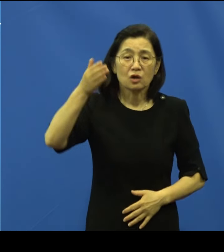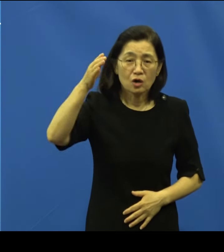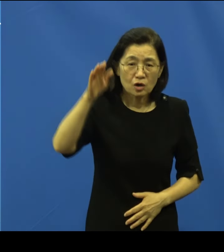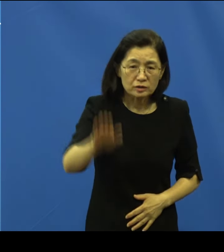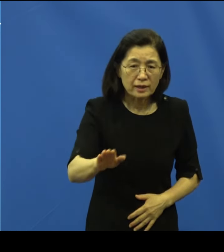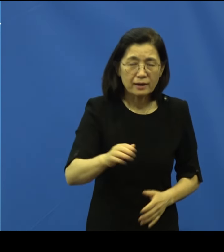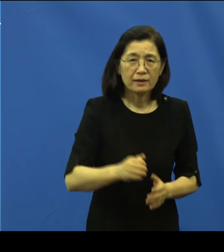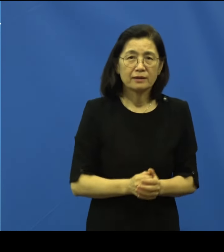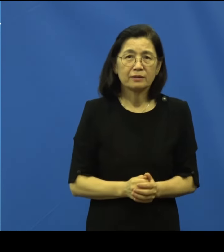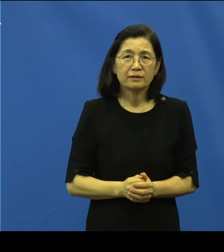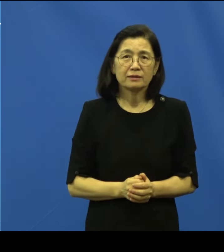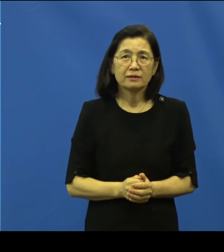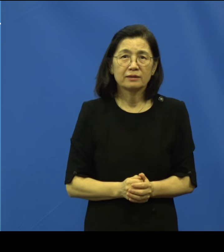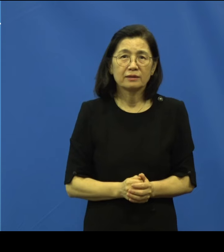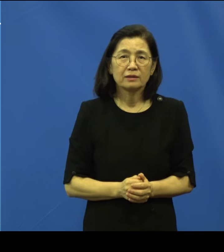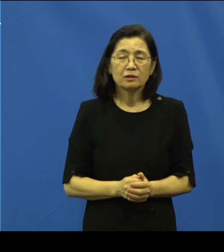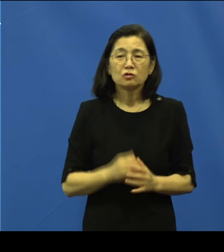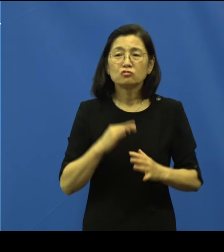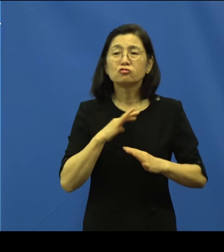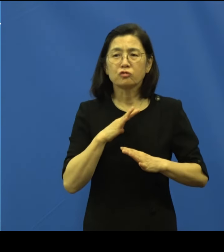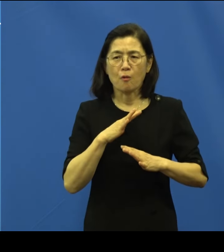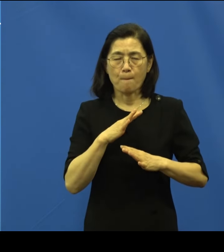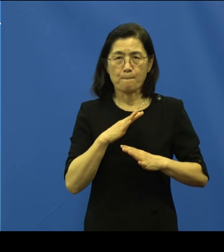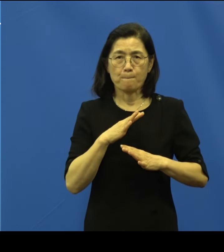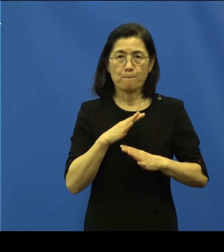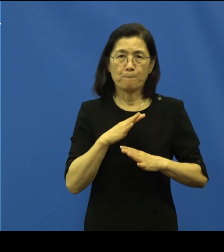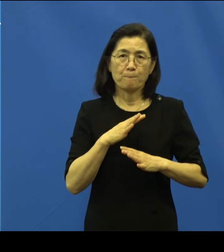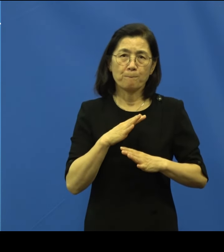골리앗은 서 있습니다. 두려움,